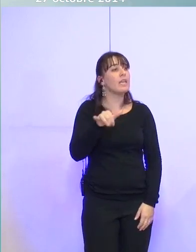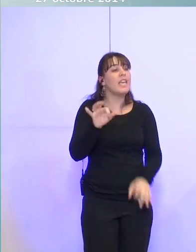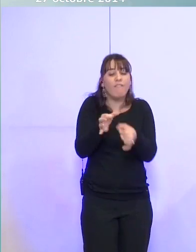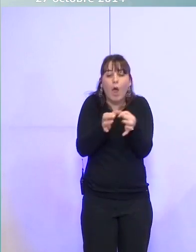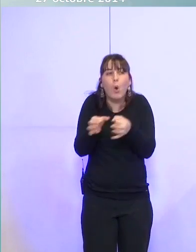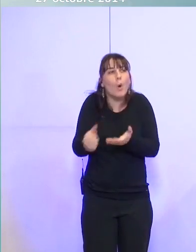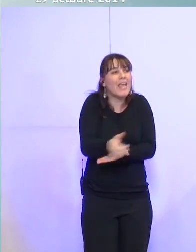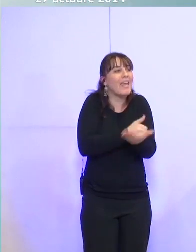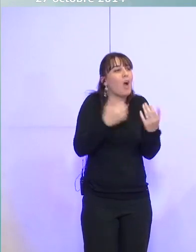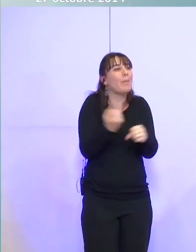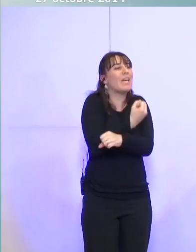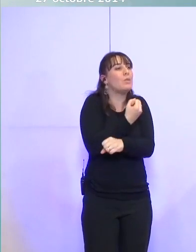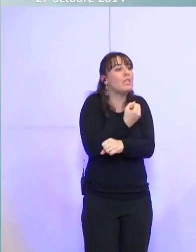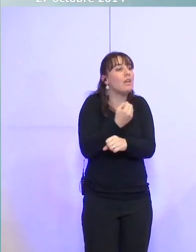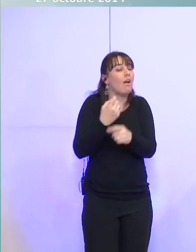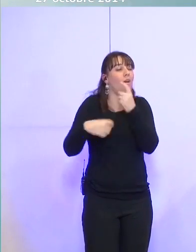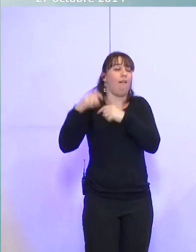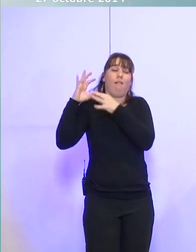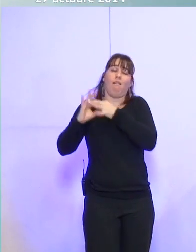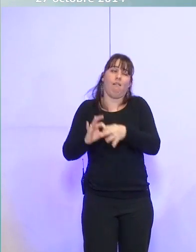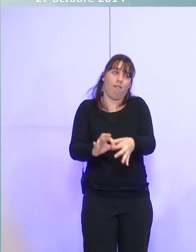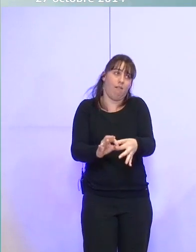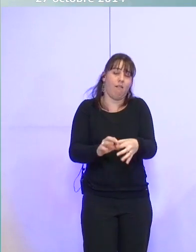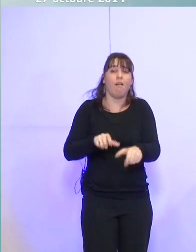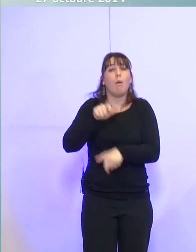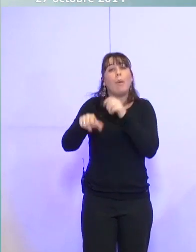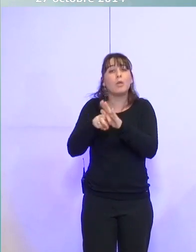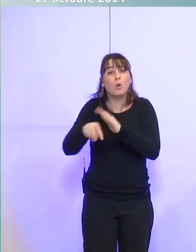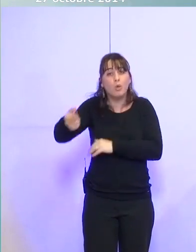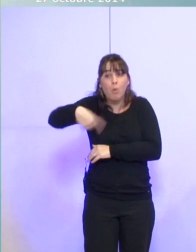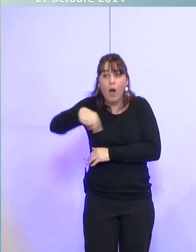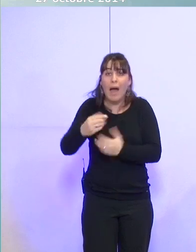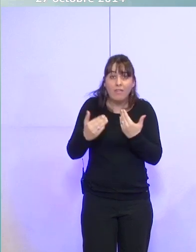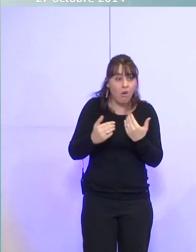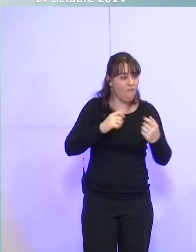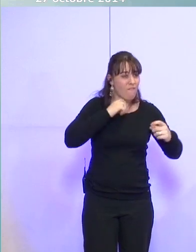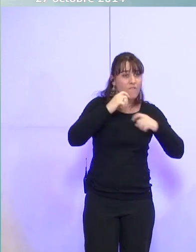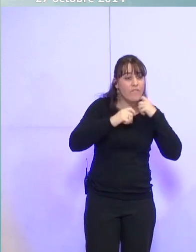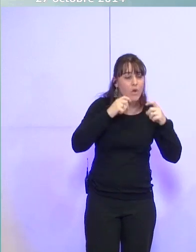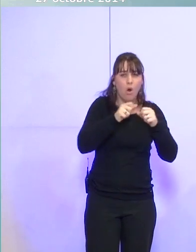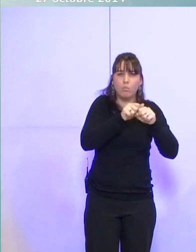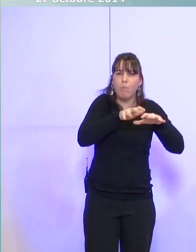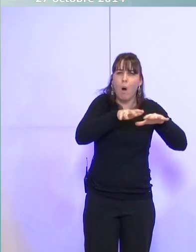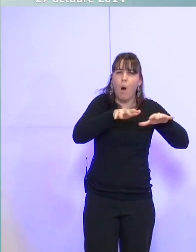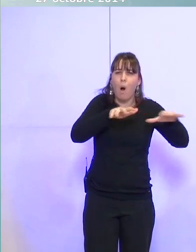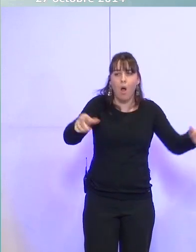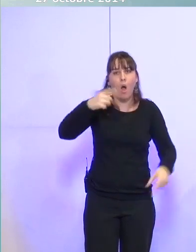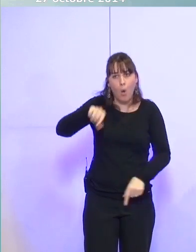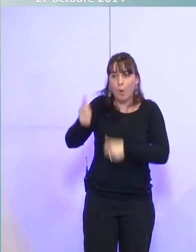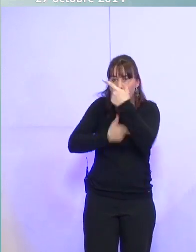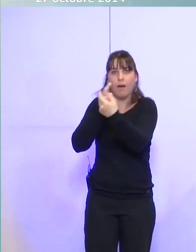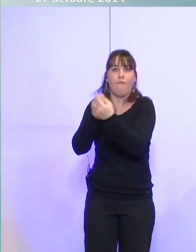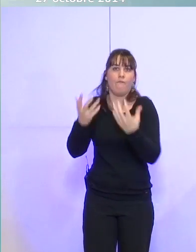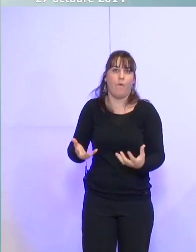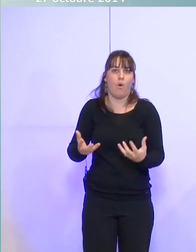groseilles ? Je reviens en premier. Les Grenoblois attendent toujours des réponses à la violence qui se généralise dans les rues, aux invasions